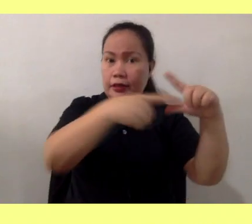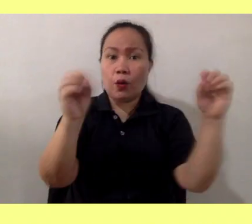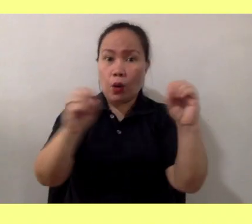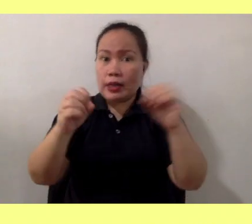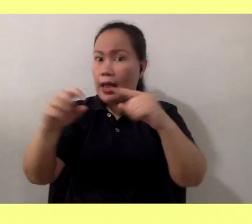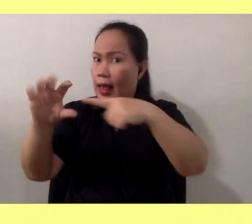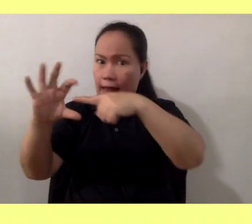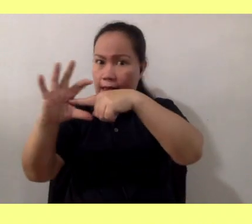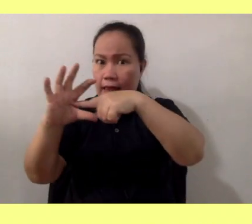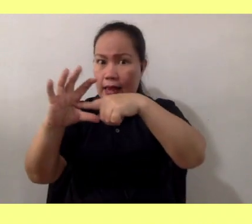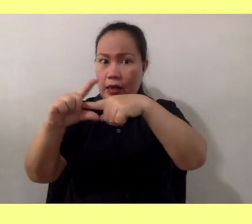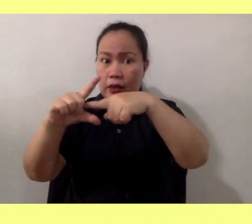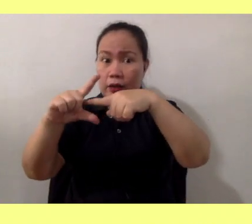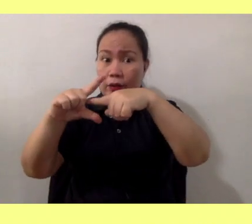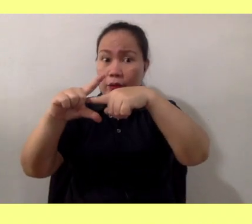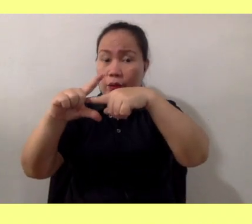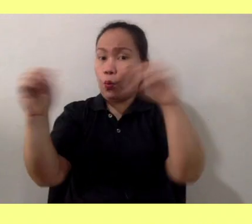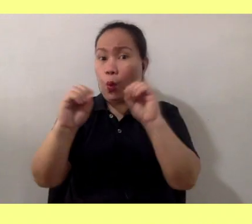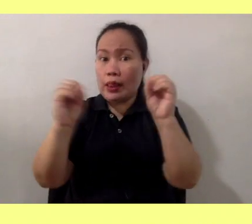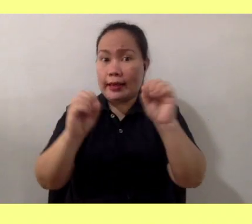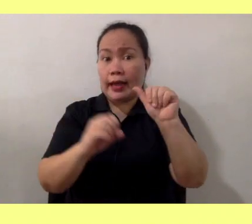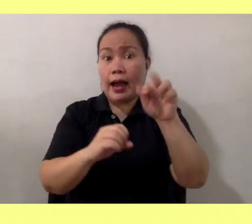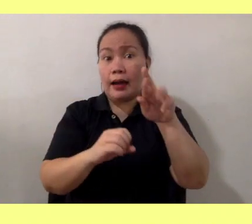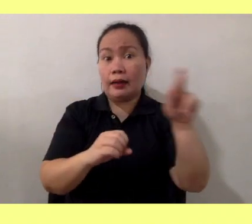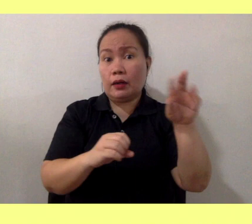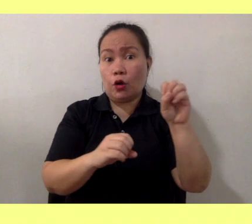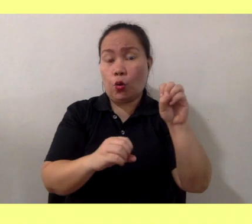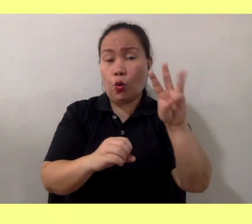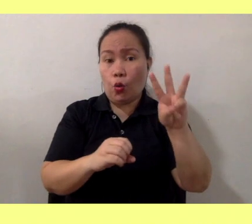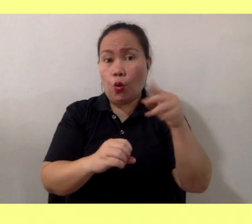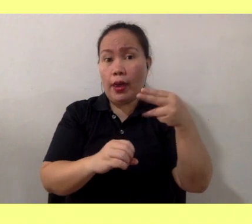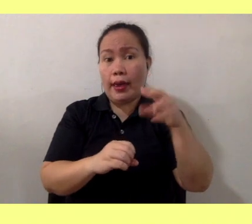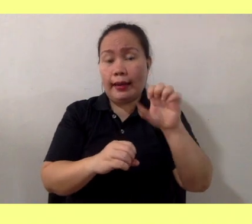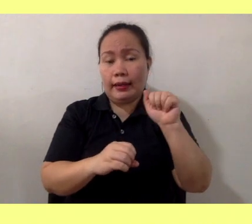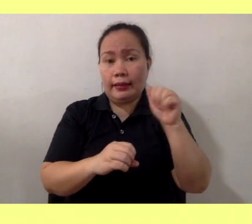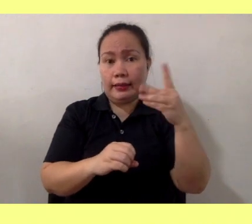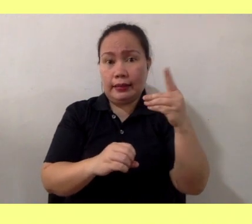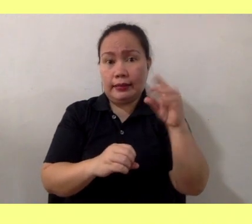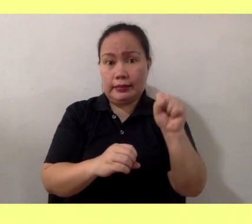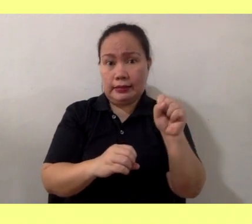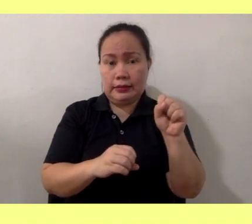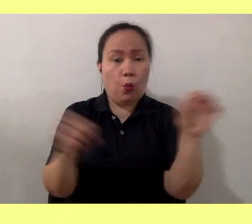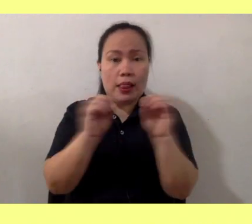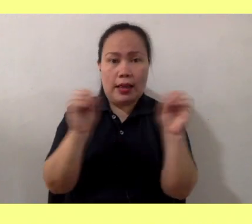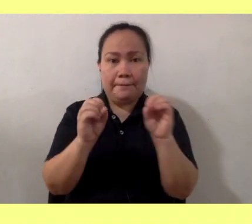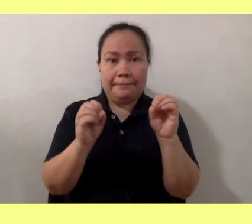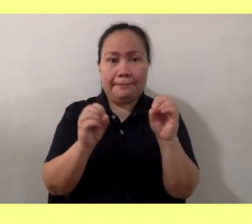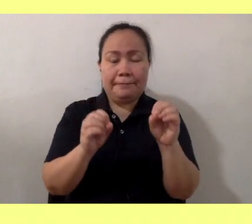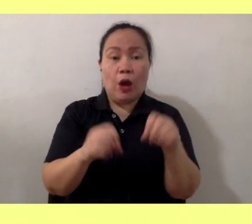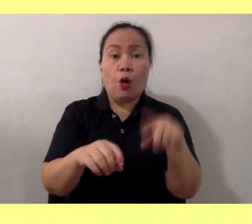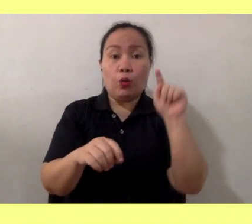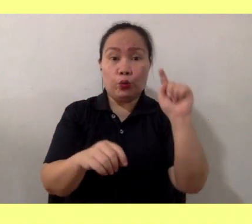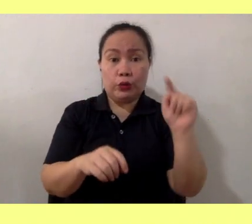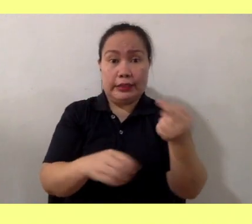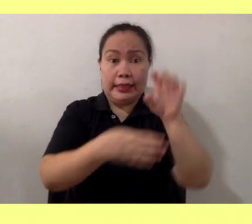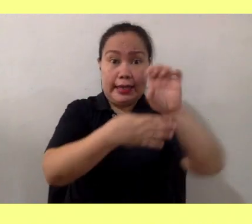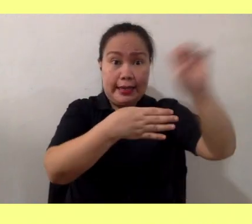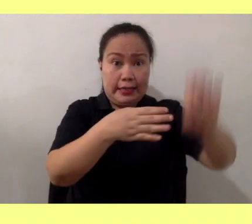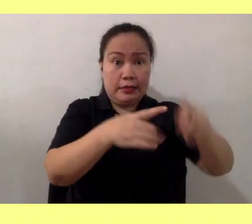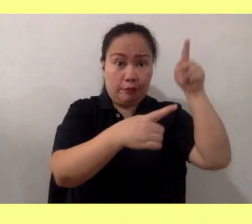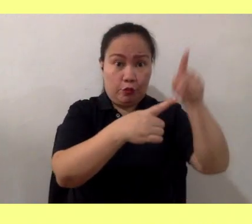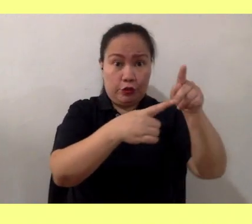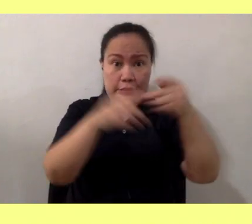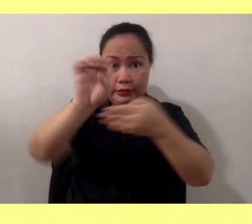segment. Of a line. Okay, this is just one part of a line. So, ito po, kung titingnan ninyo, since 2 endpoints nga